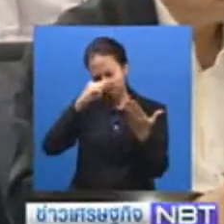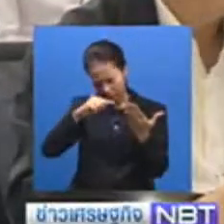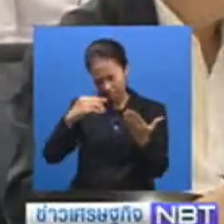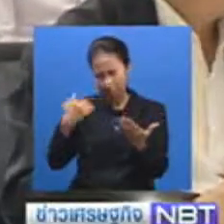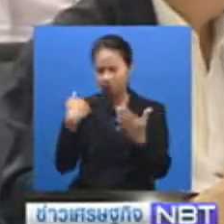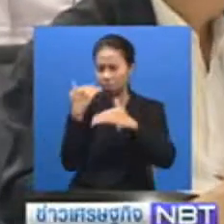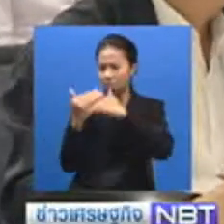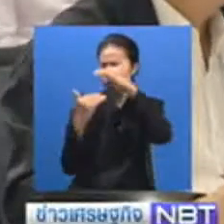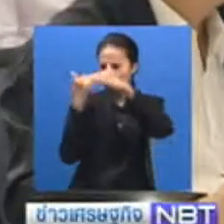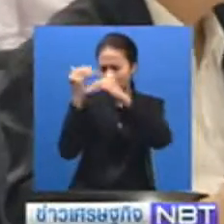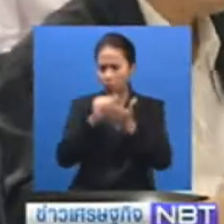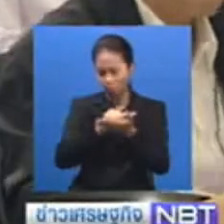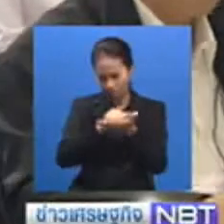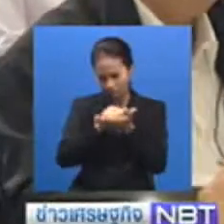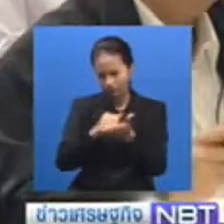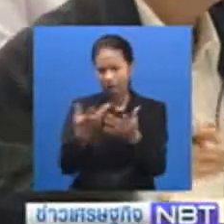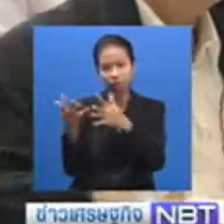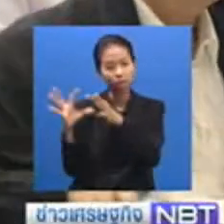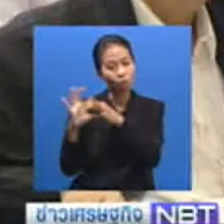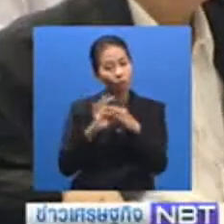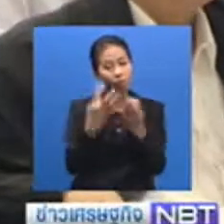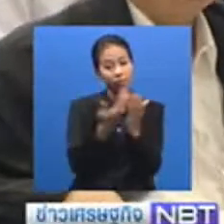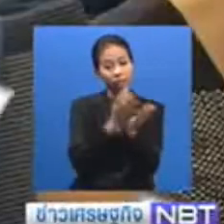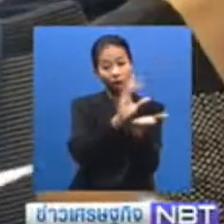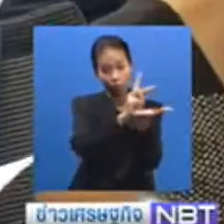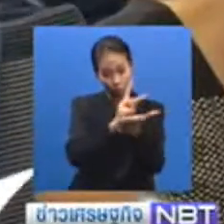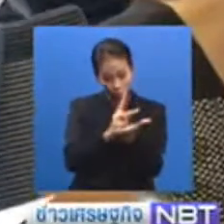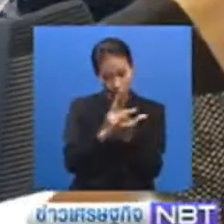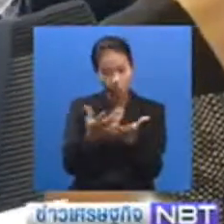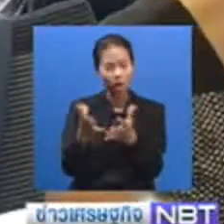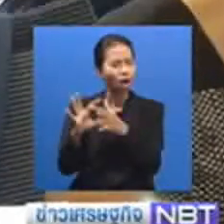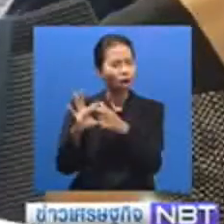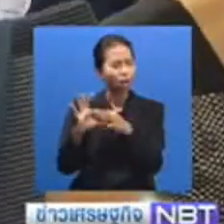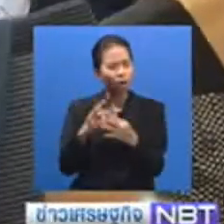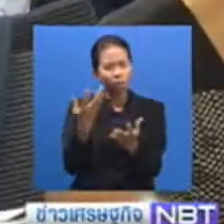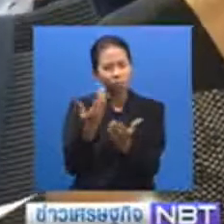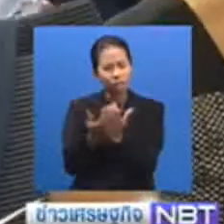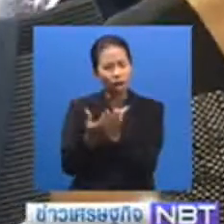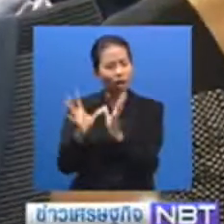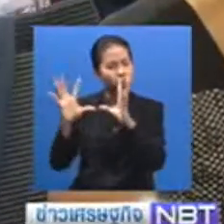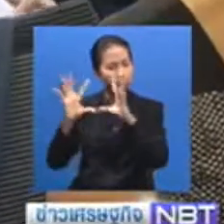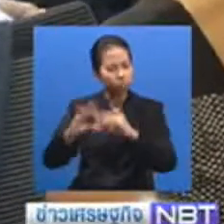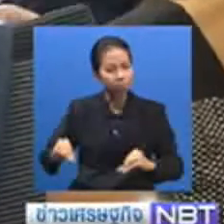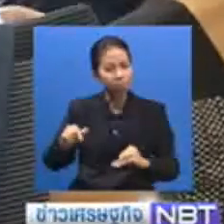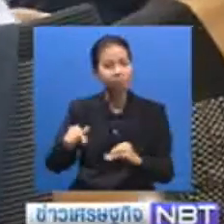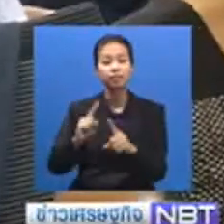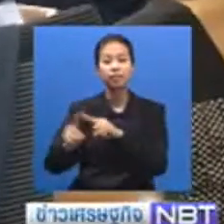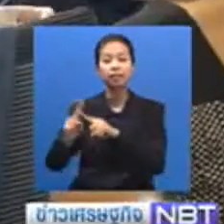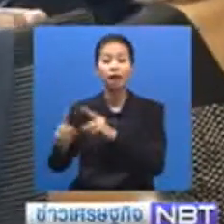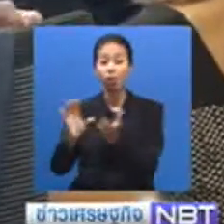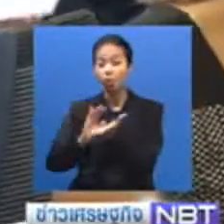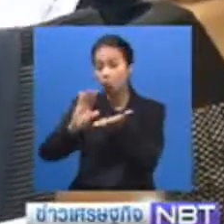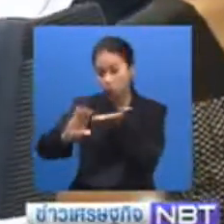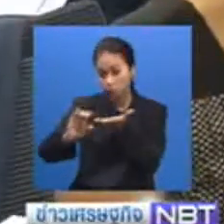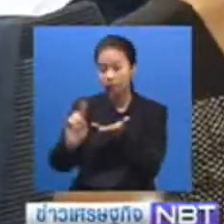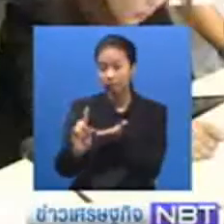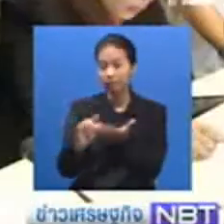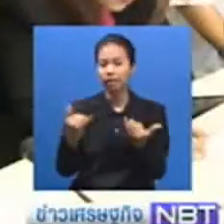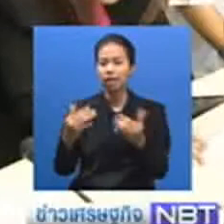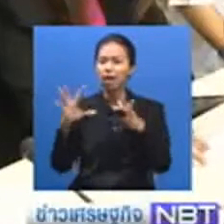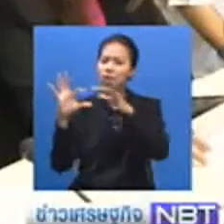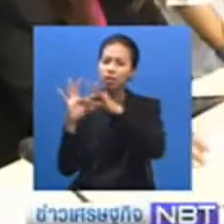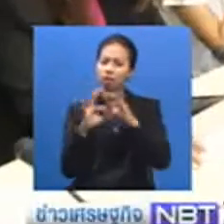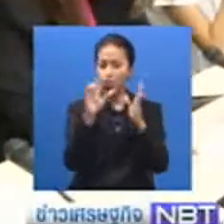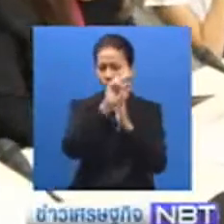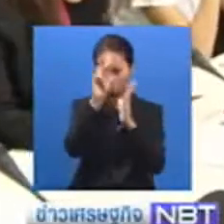ด้านเช่นการให้สินเชื่อการแก้ปัญหาการล้มละลายและการคุ้มครองผู้ลงทุนซึ่งส่วนใหญ่เป็นเรื่องเกี่ยวกับกฎหมาย